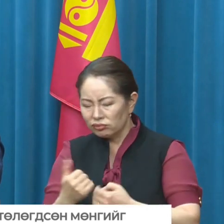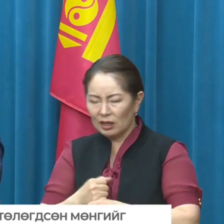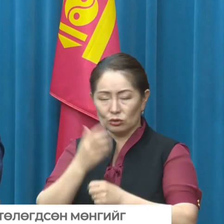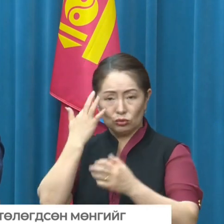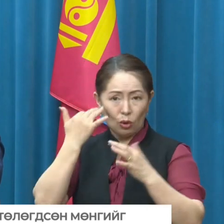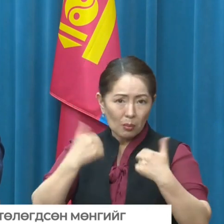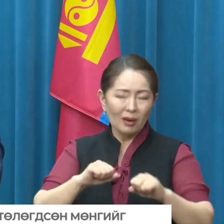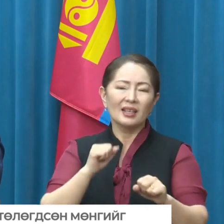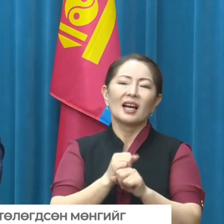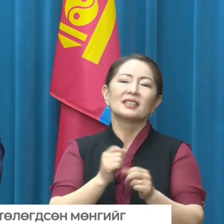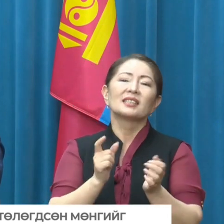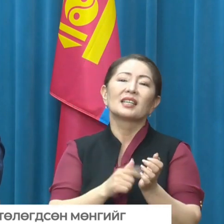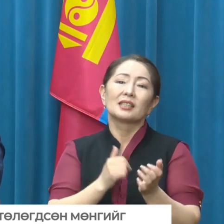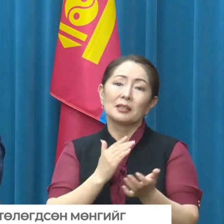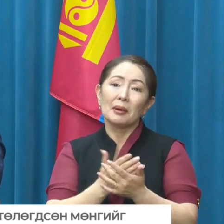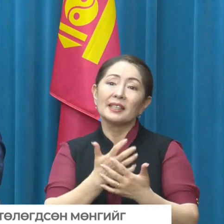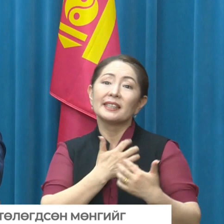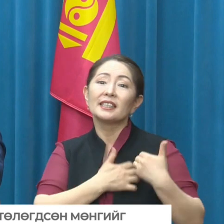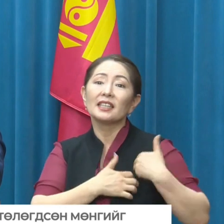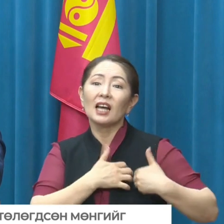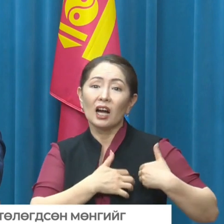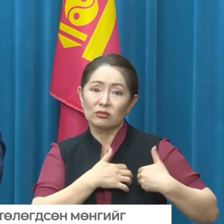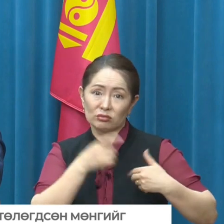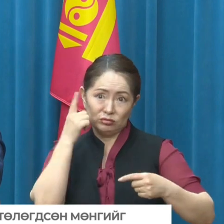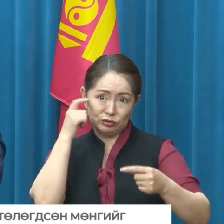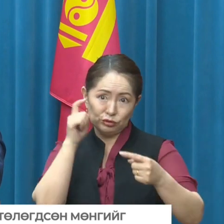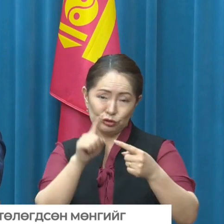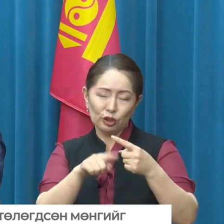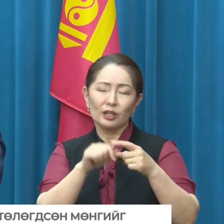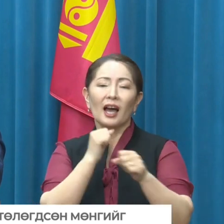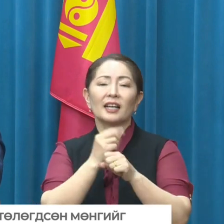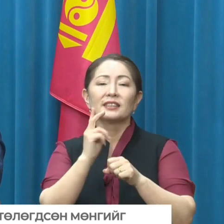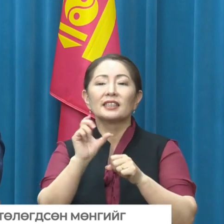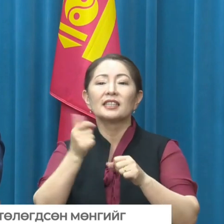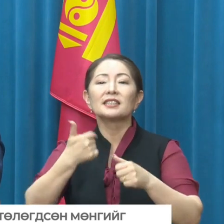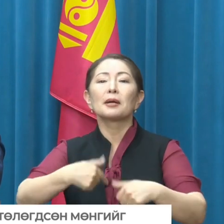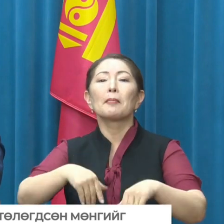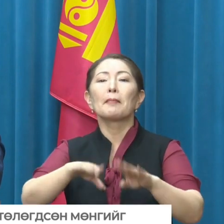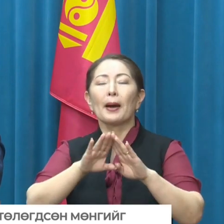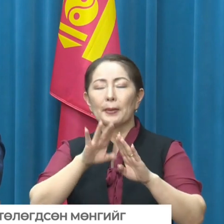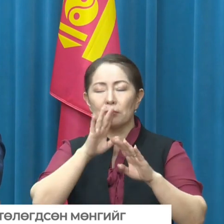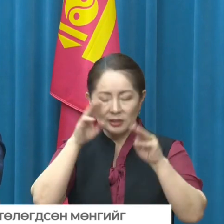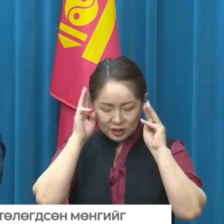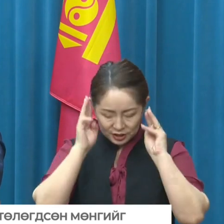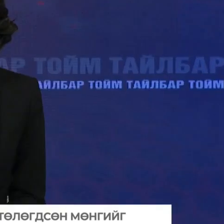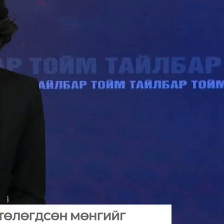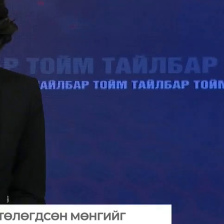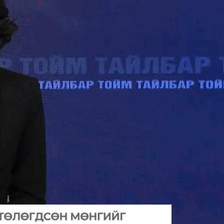За эдгээрийг одоо төрөвшлүүлэх зорилготой ийм ажлын хэсэг байгуулахаар ийм шийдвэр гарлаа.